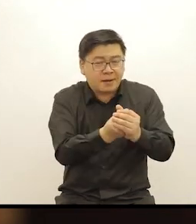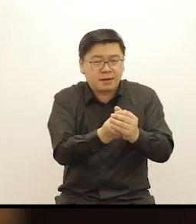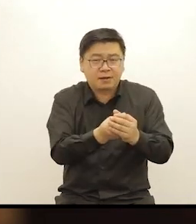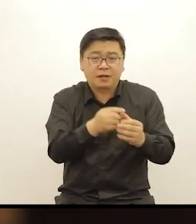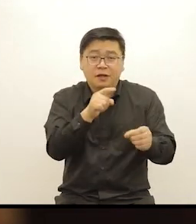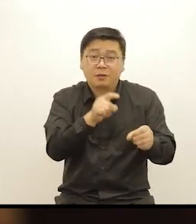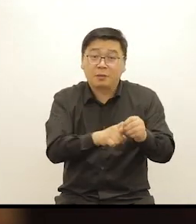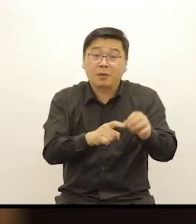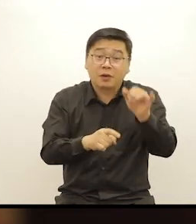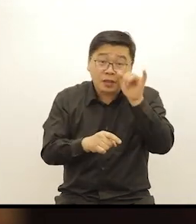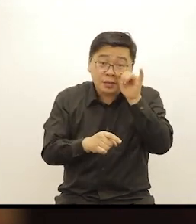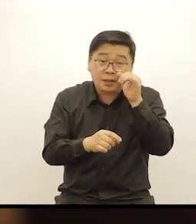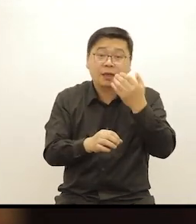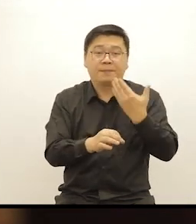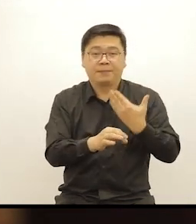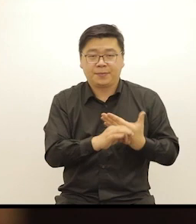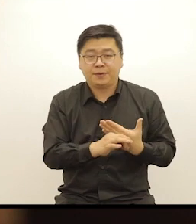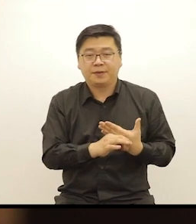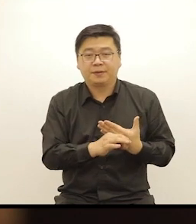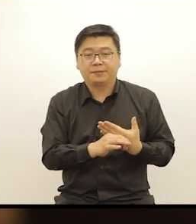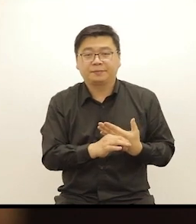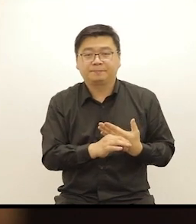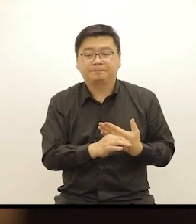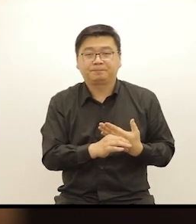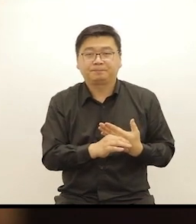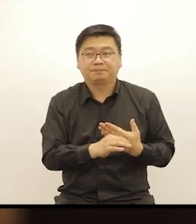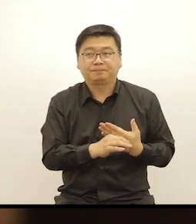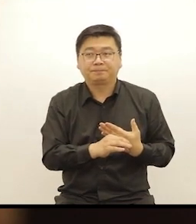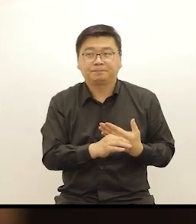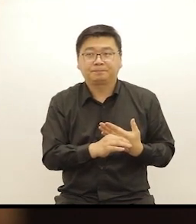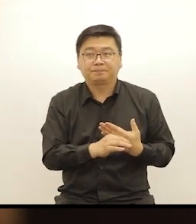이런 목표를 가졌다면